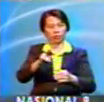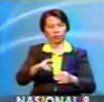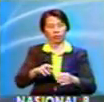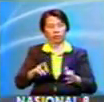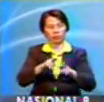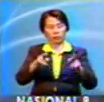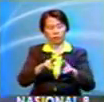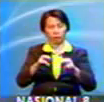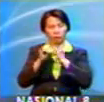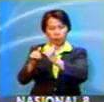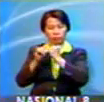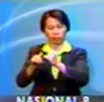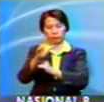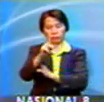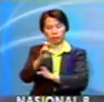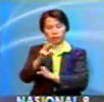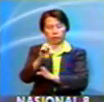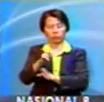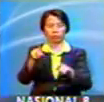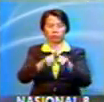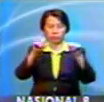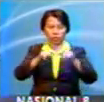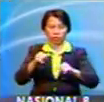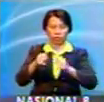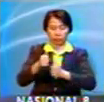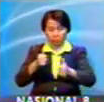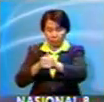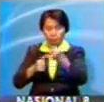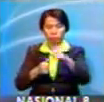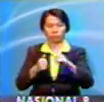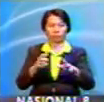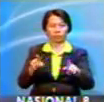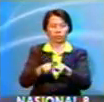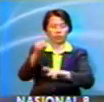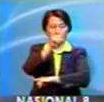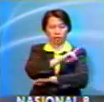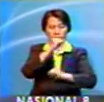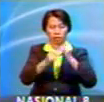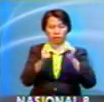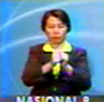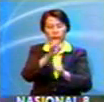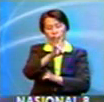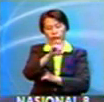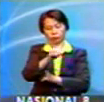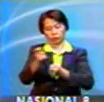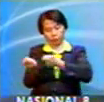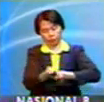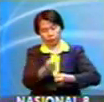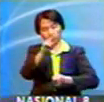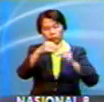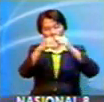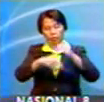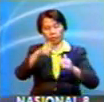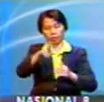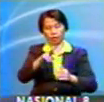Rakan senegara Ryan Moe, Kevin Na juga gagal mencabar catatan itu apabila menamatkan hari terakhir dengan 70 pukulan, 2 di bawah